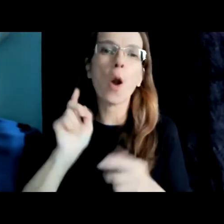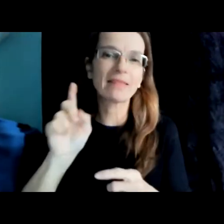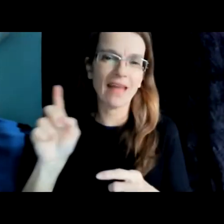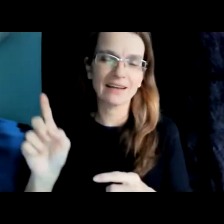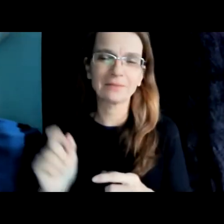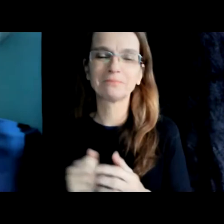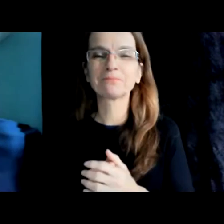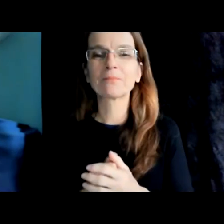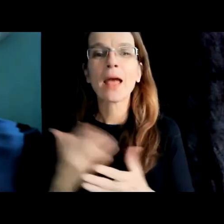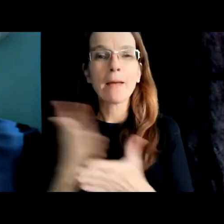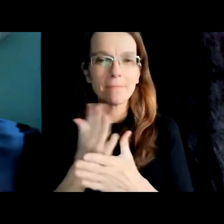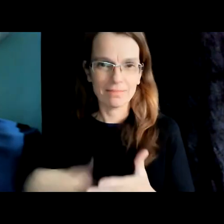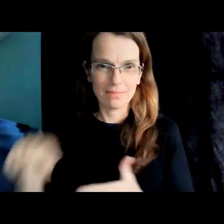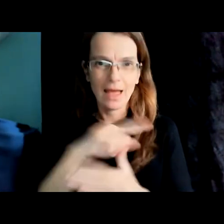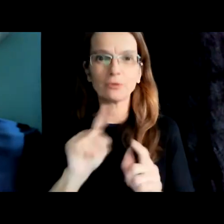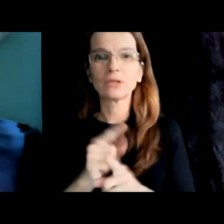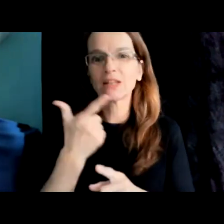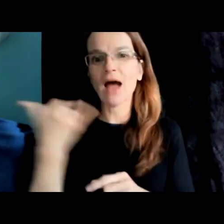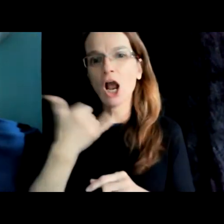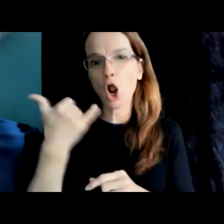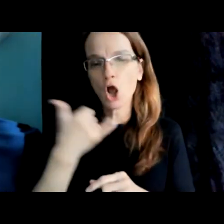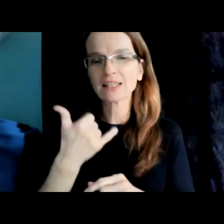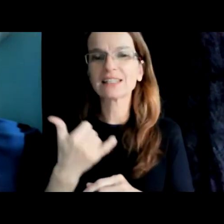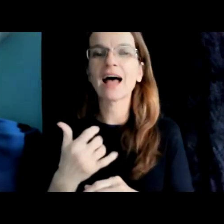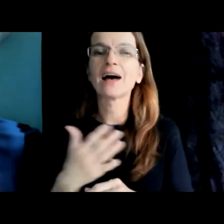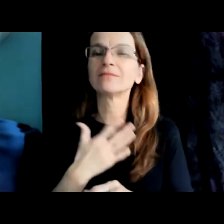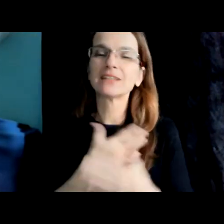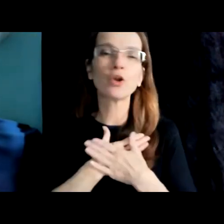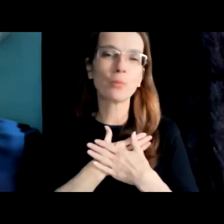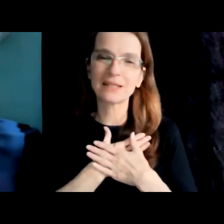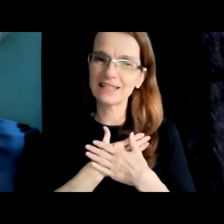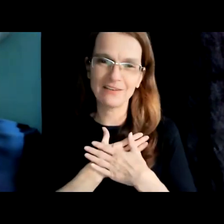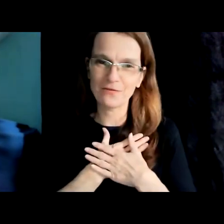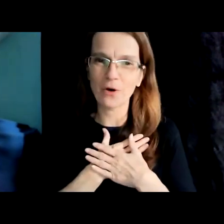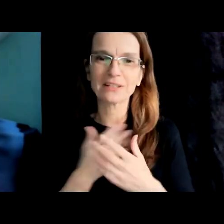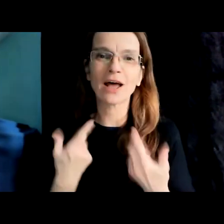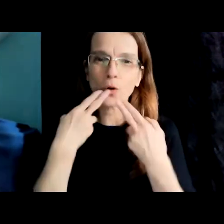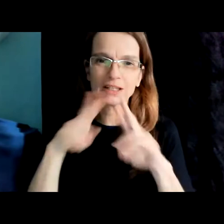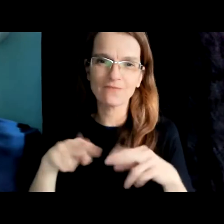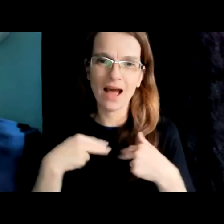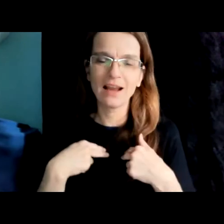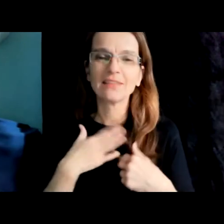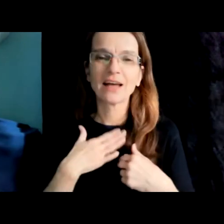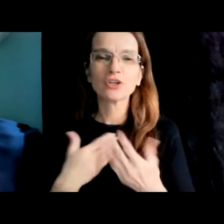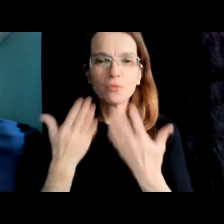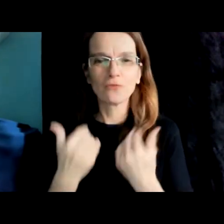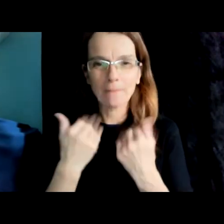sta se ljubeznilo odzvala našemu vabilu in bosta delila svoje izkušnje osebe s posebnimi potrebami.